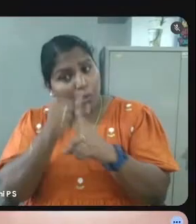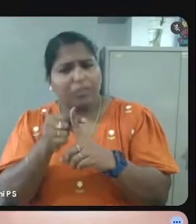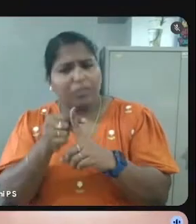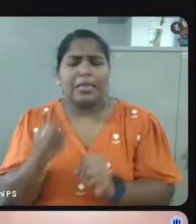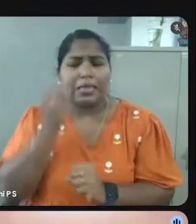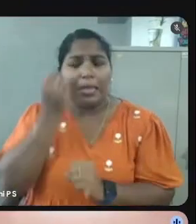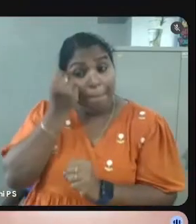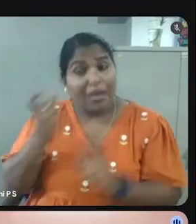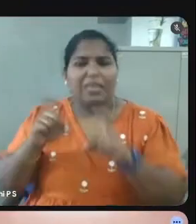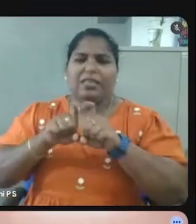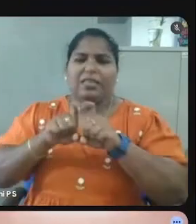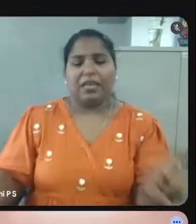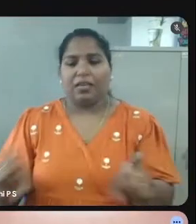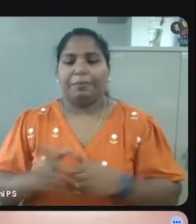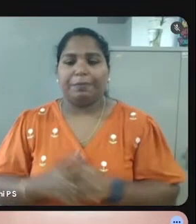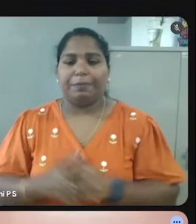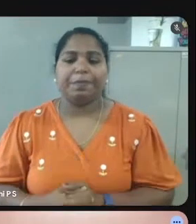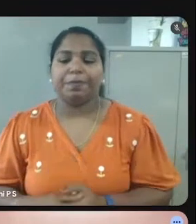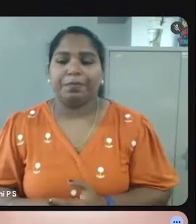പറ്റും. അബ്യൂസ് ഒന്ന് കുറയും.